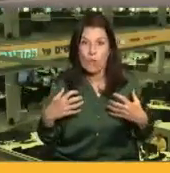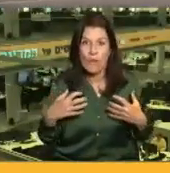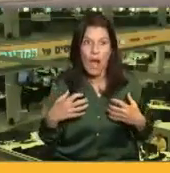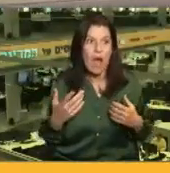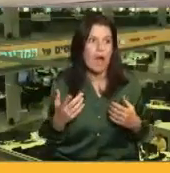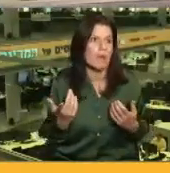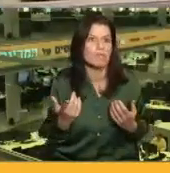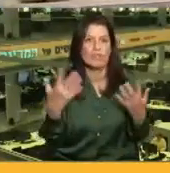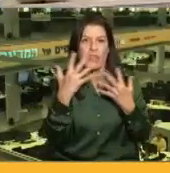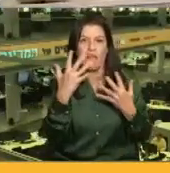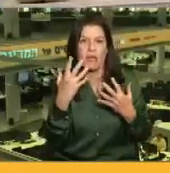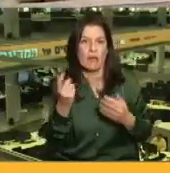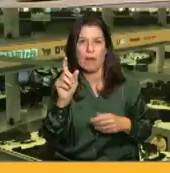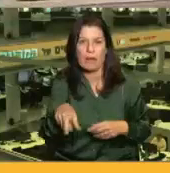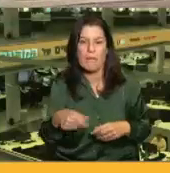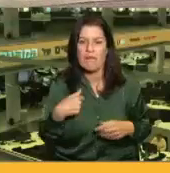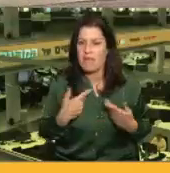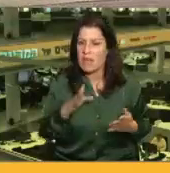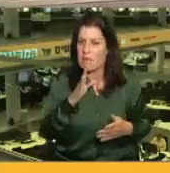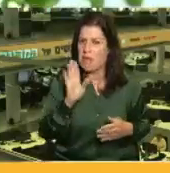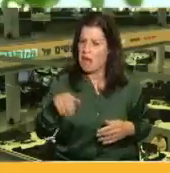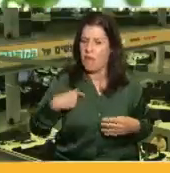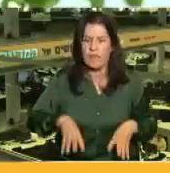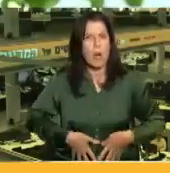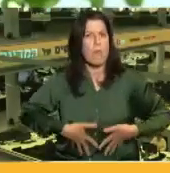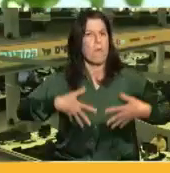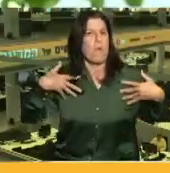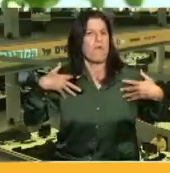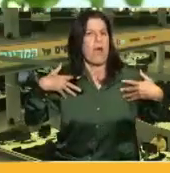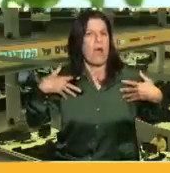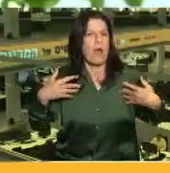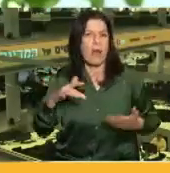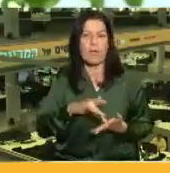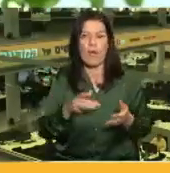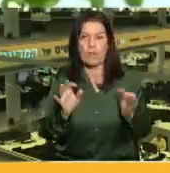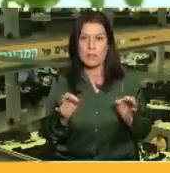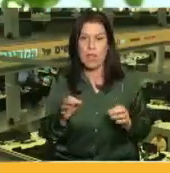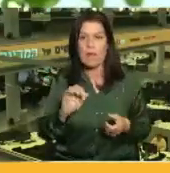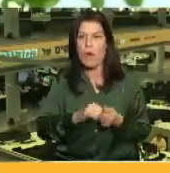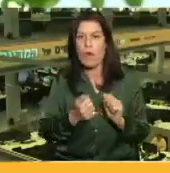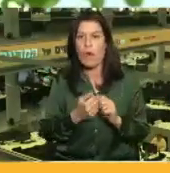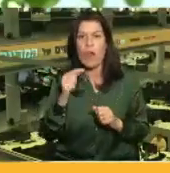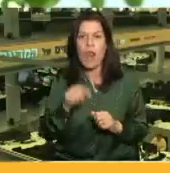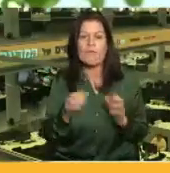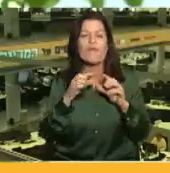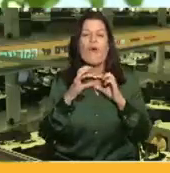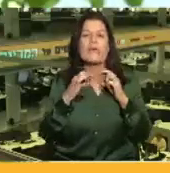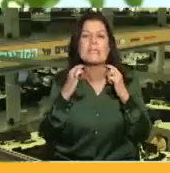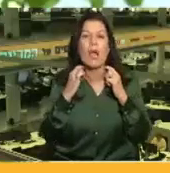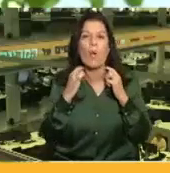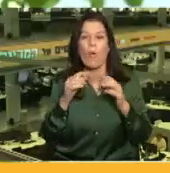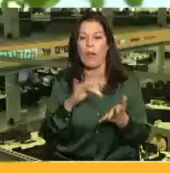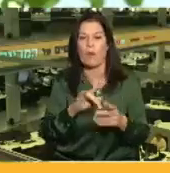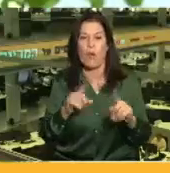גם, ואין לי שום בעיה לבוא עם הבגד גוף שלי, במופע די-ג'י שלי, למקום מסוים, ולבוא עם, עם הדבר הסגור הזה במקום אחר. ו...